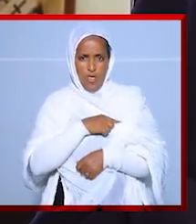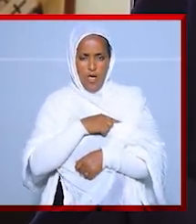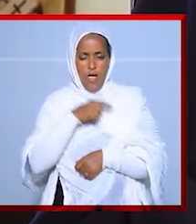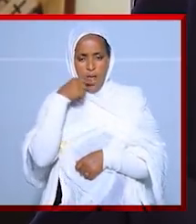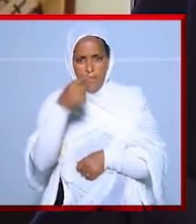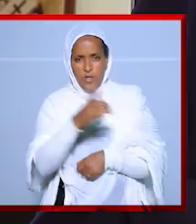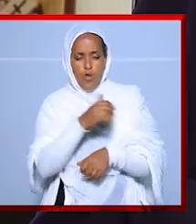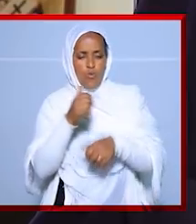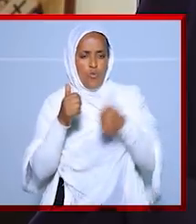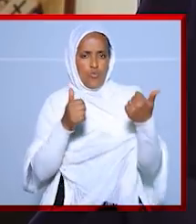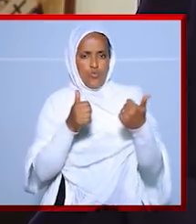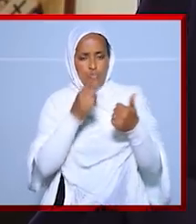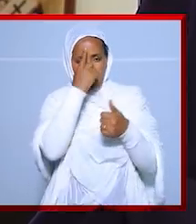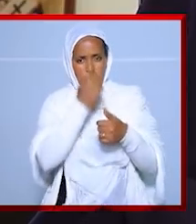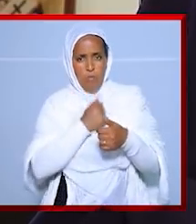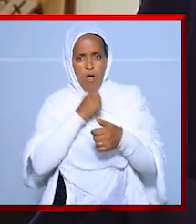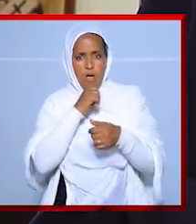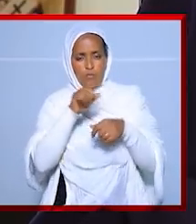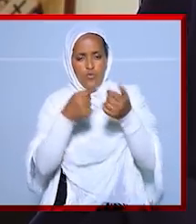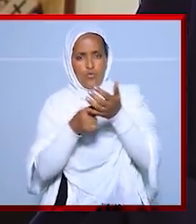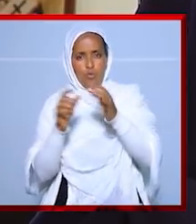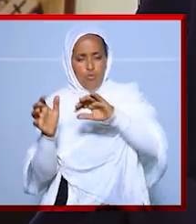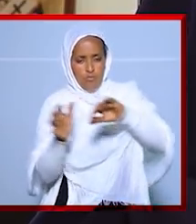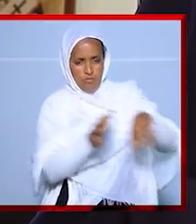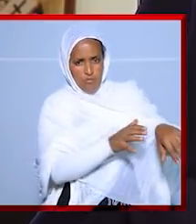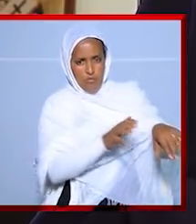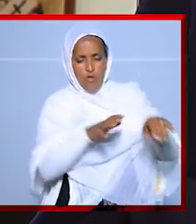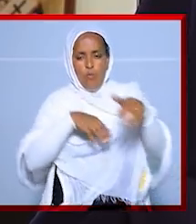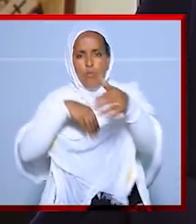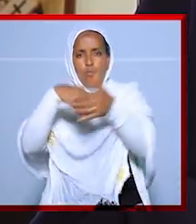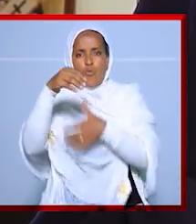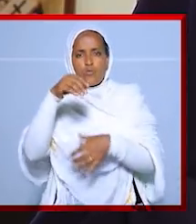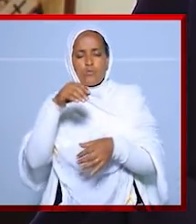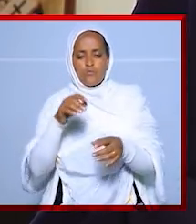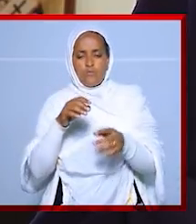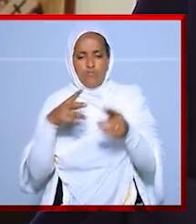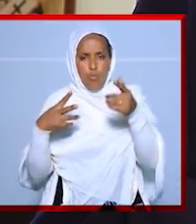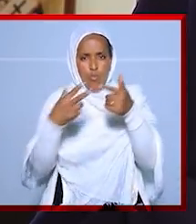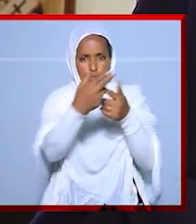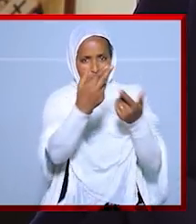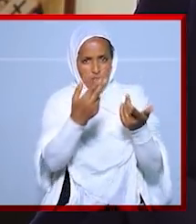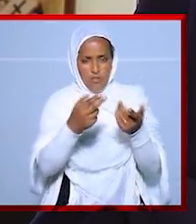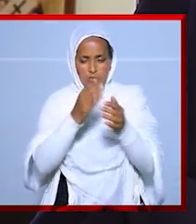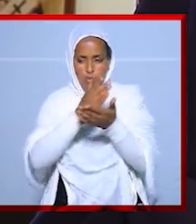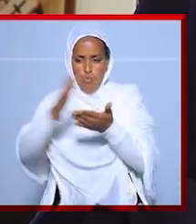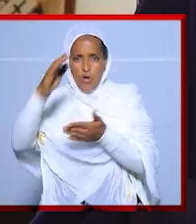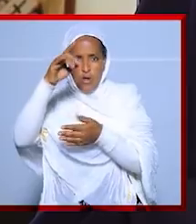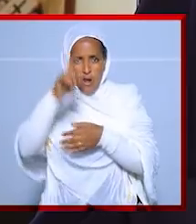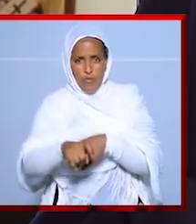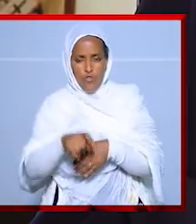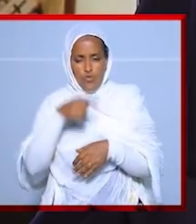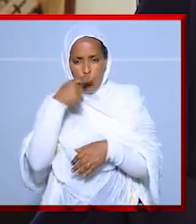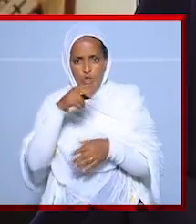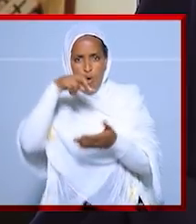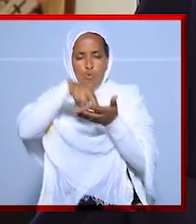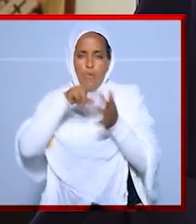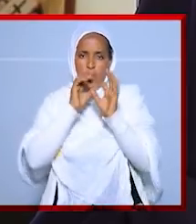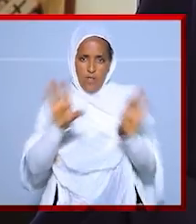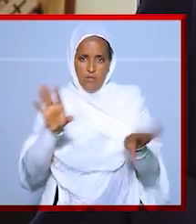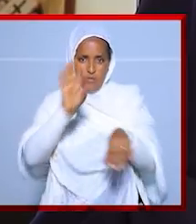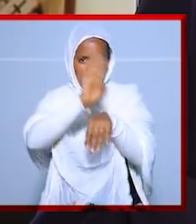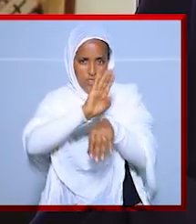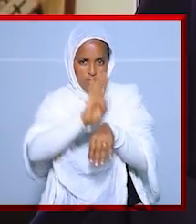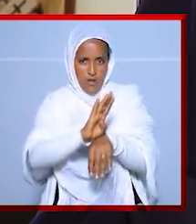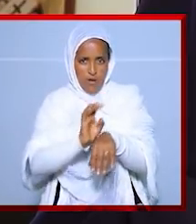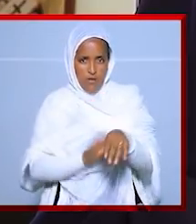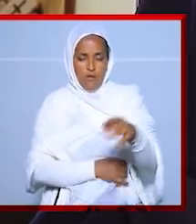የኛ የሚልና ሌሎቹ ደግሞ የማያምኑ ስለሆኑ ከኛ መውጣት፣ መቆረጥ፣ መወገድ አለባቸው የሚል አቋም